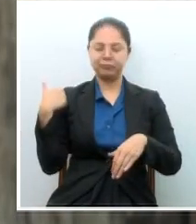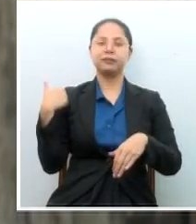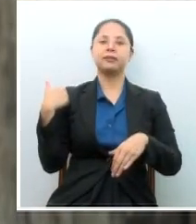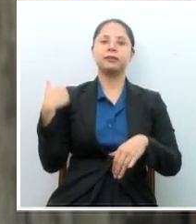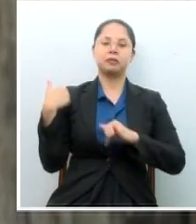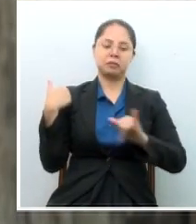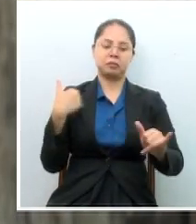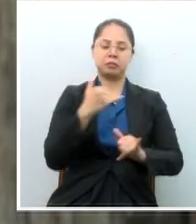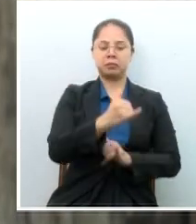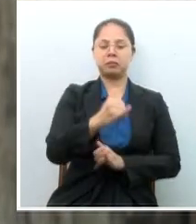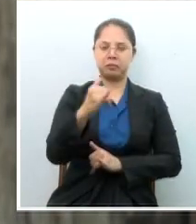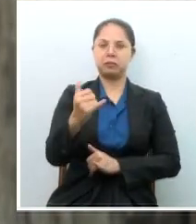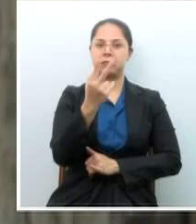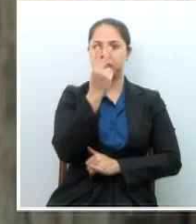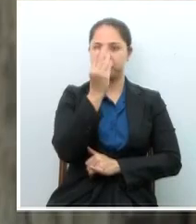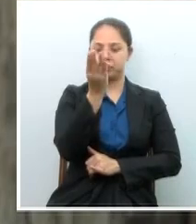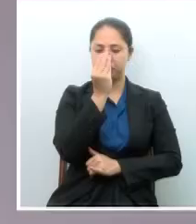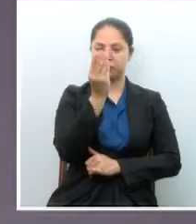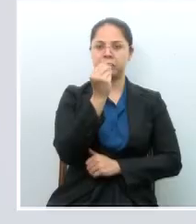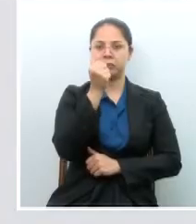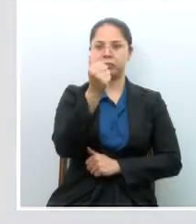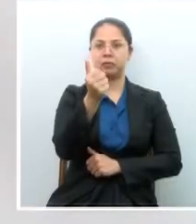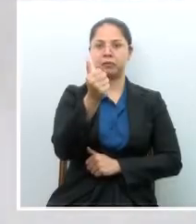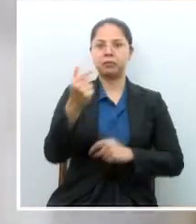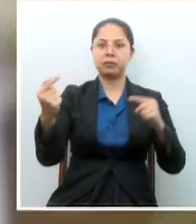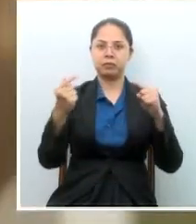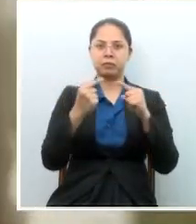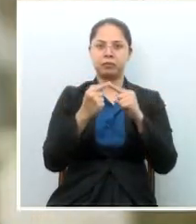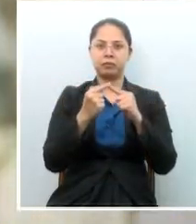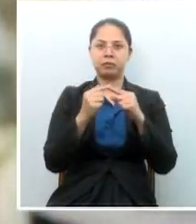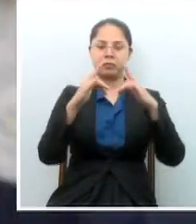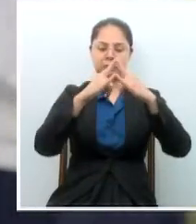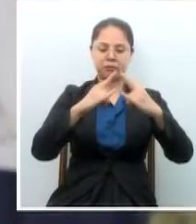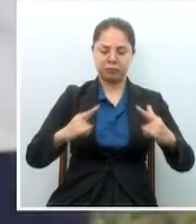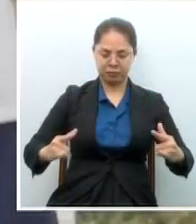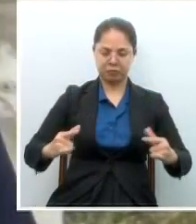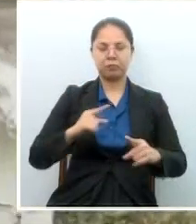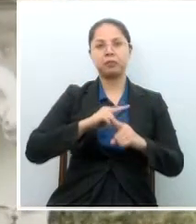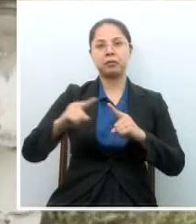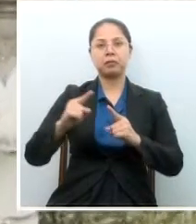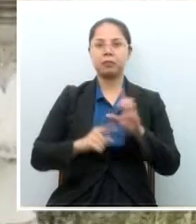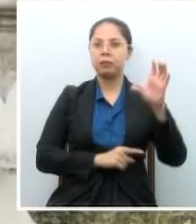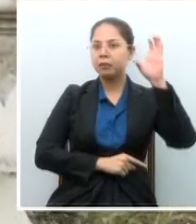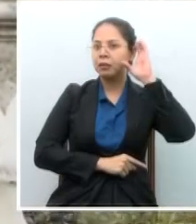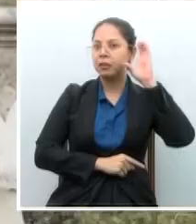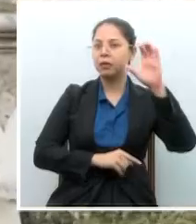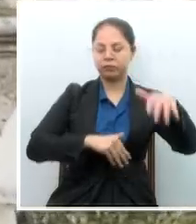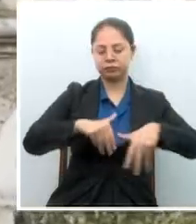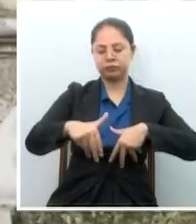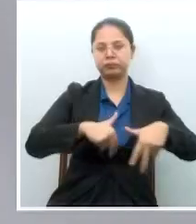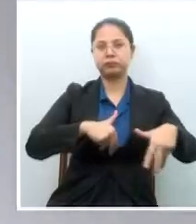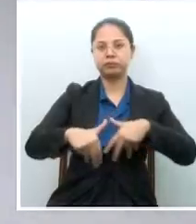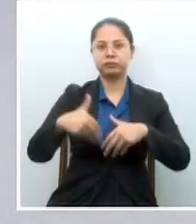อะมากนะคะเช่นตำนานของเจ้าแม่อุษาศาลเจ้าแม่อุษาที่เป็นตำนานความเชื่อในท้องถิ่นนะคะ